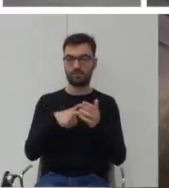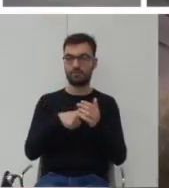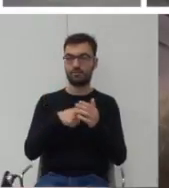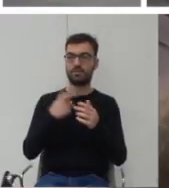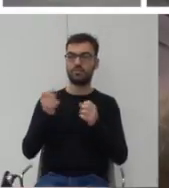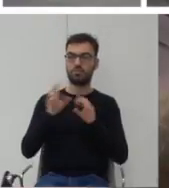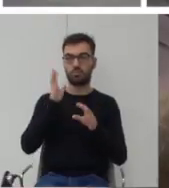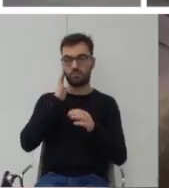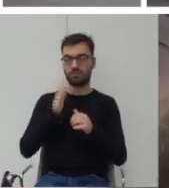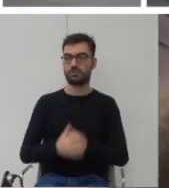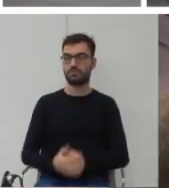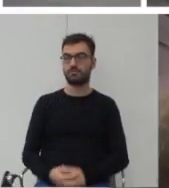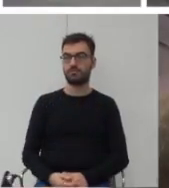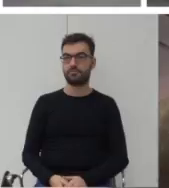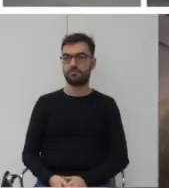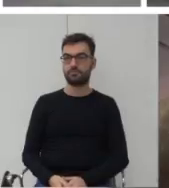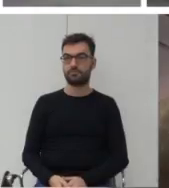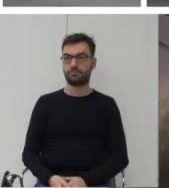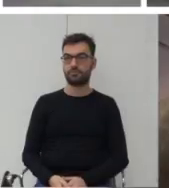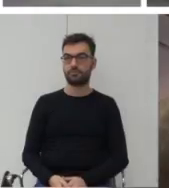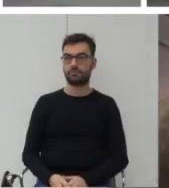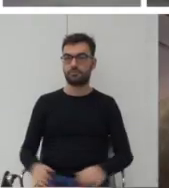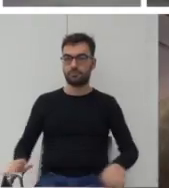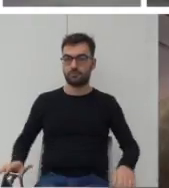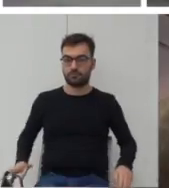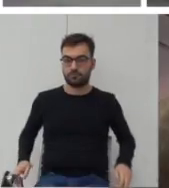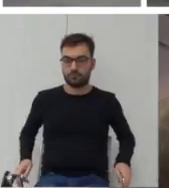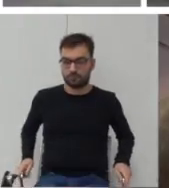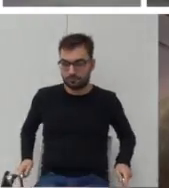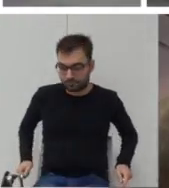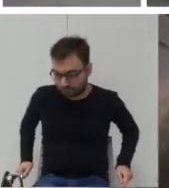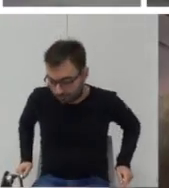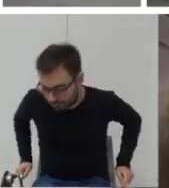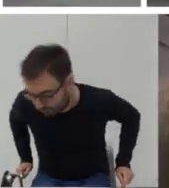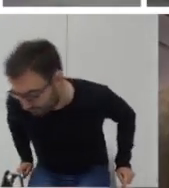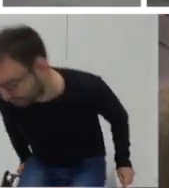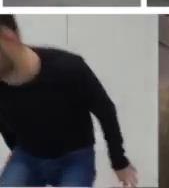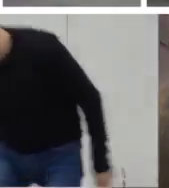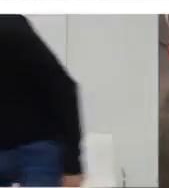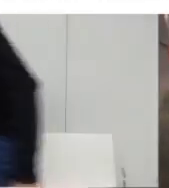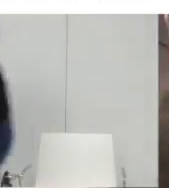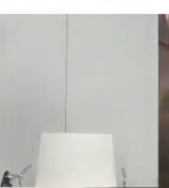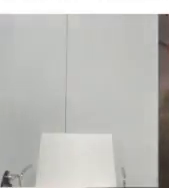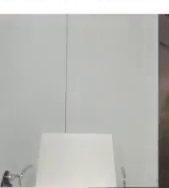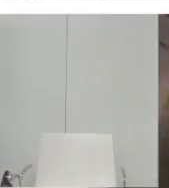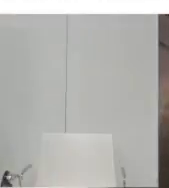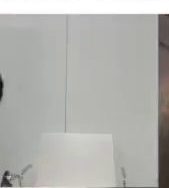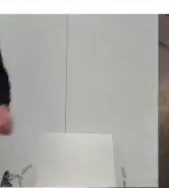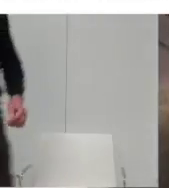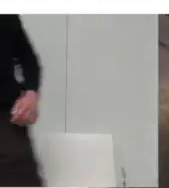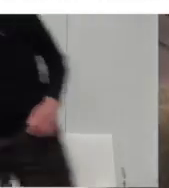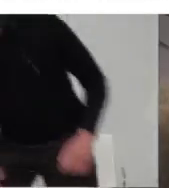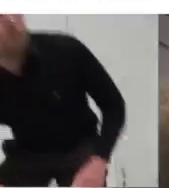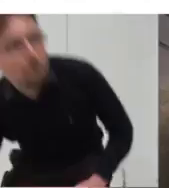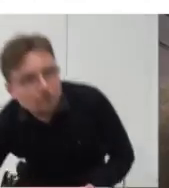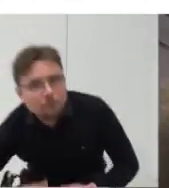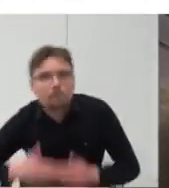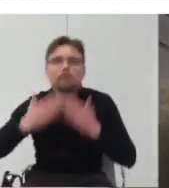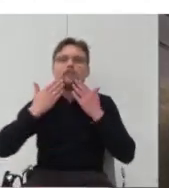takie formy mieszkania. To chyba tyle, nie? Tak. Super. Bardzo dziękujemy. Prosimy o brawa. Dziękuję również.